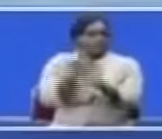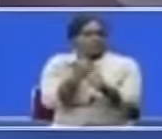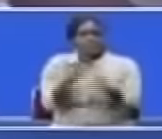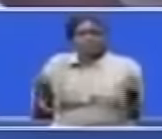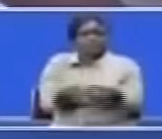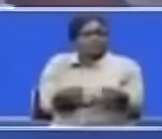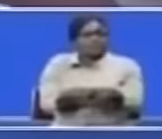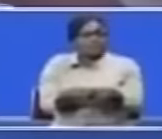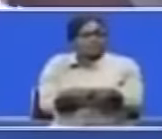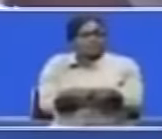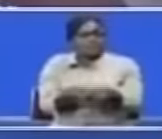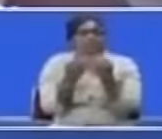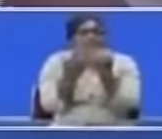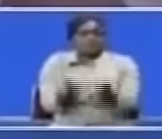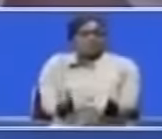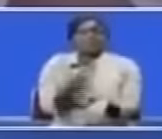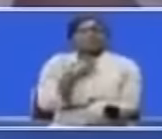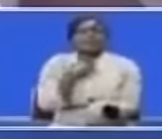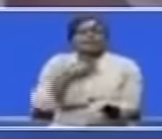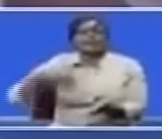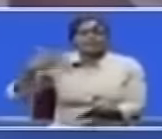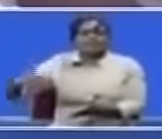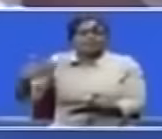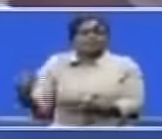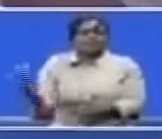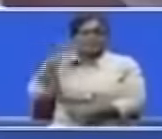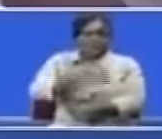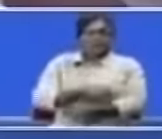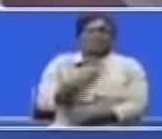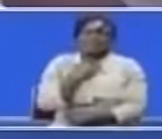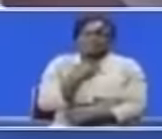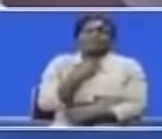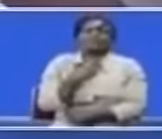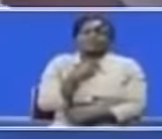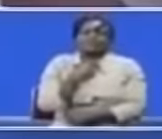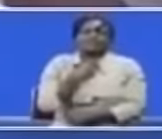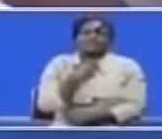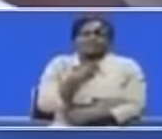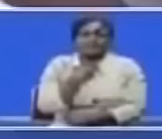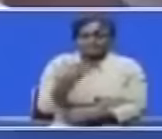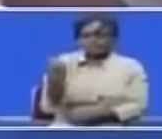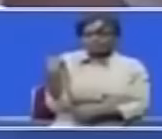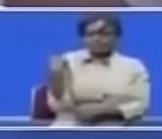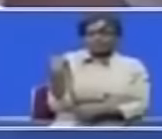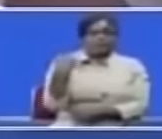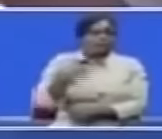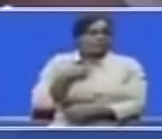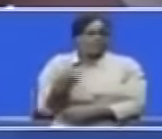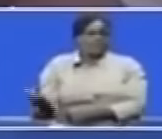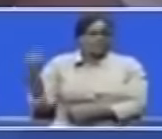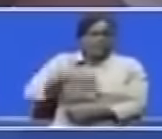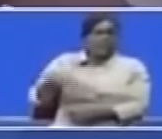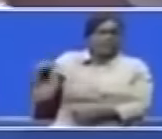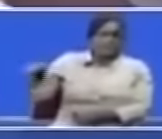makazini. Hizi feri za kwama kila siku. Za kwama kila siku. Juzi mimi nimekwama pale kwa feri tangu